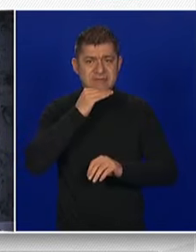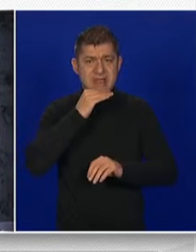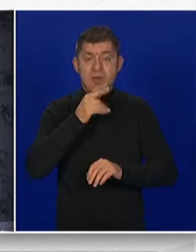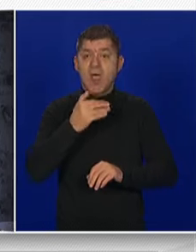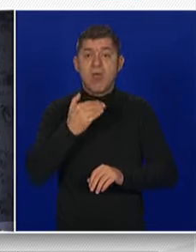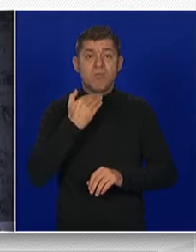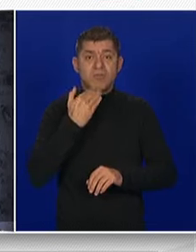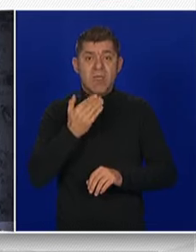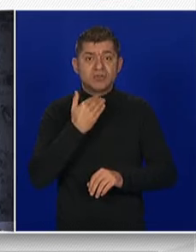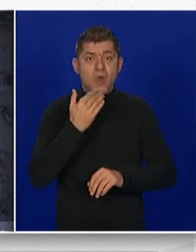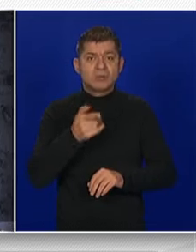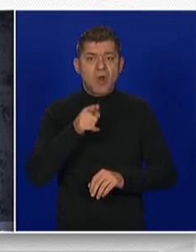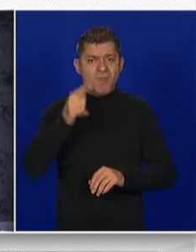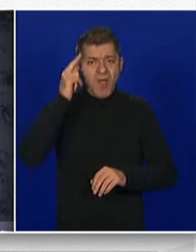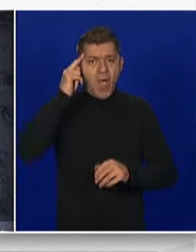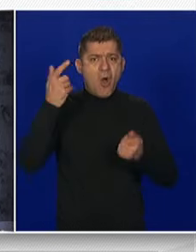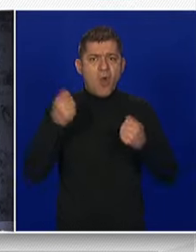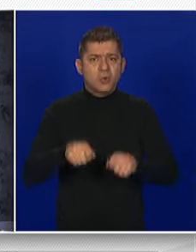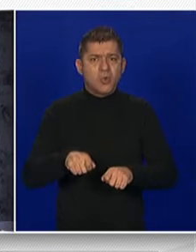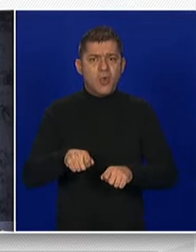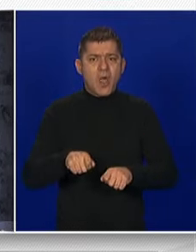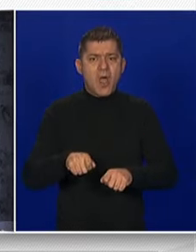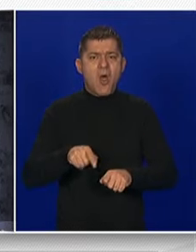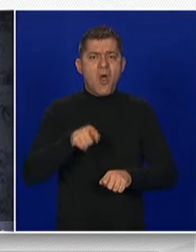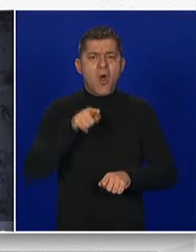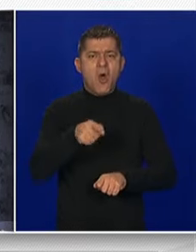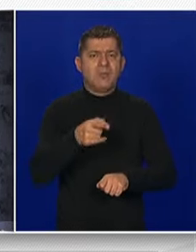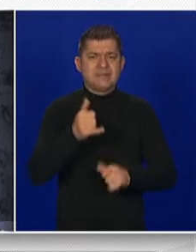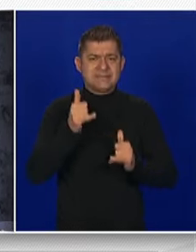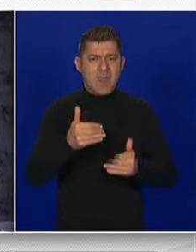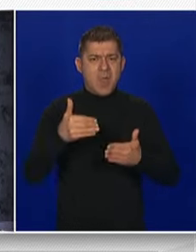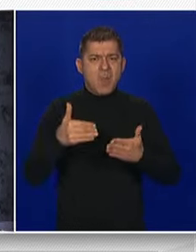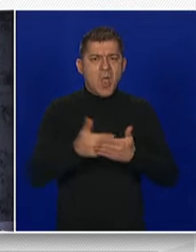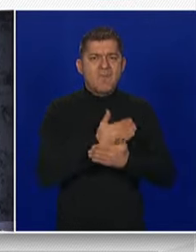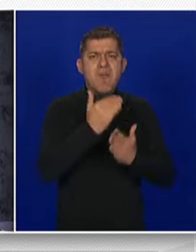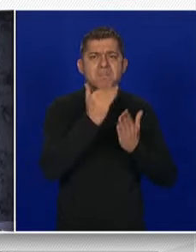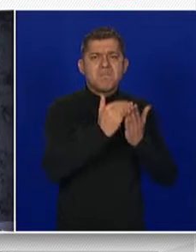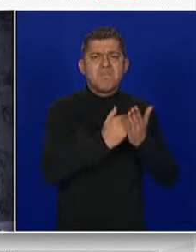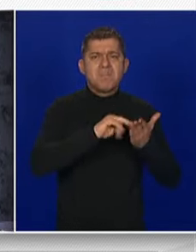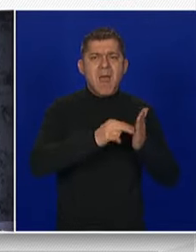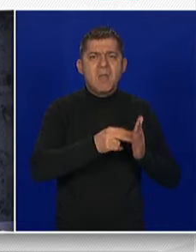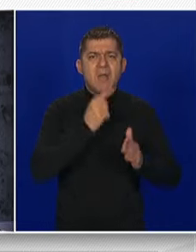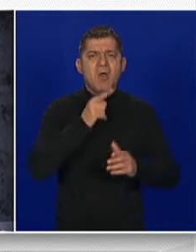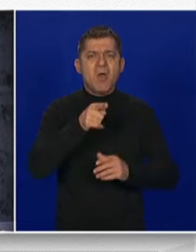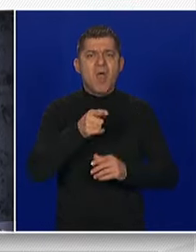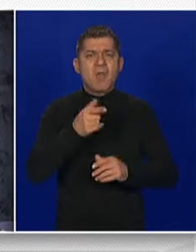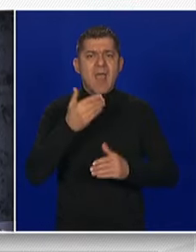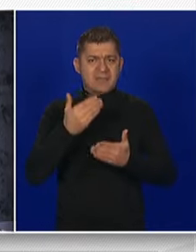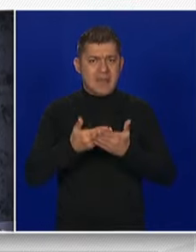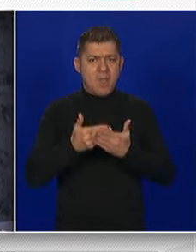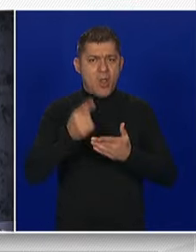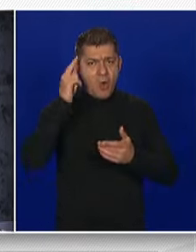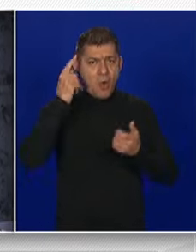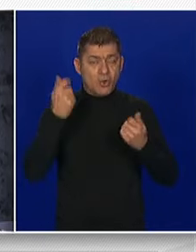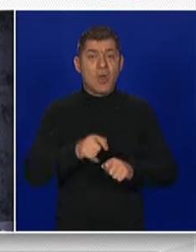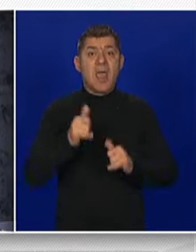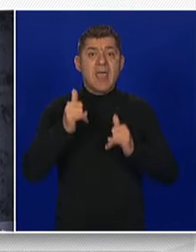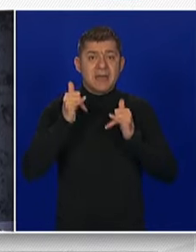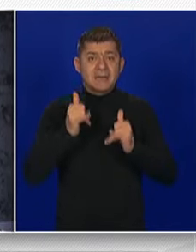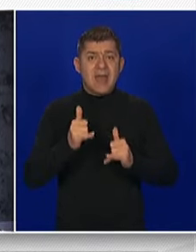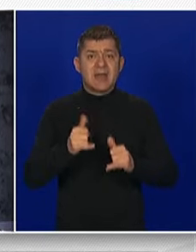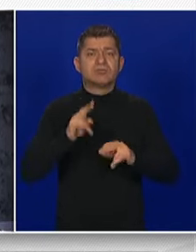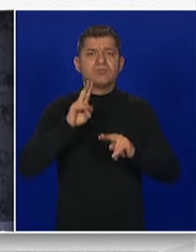na ovu odluku o nužnim epidemiološkim mjerama, dakle ovu temeljnu odluku, i u njoj će danas